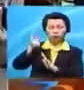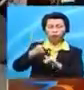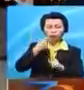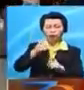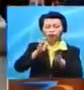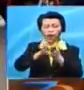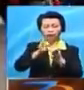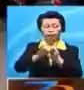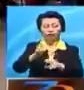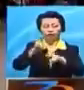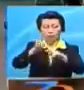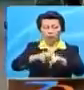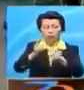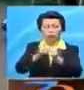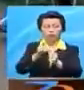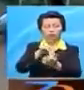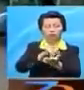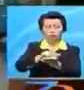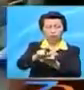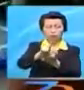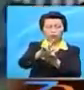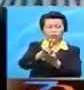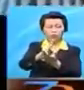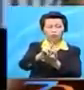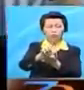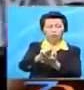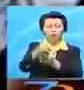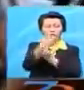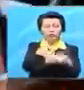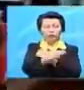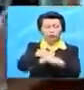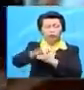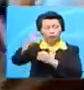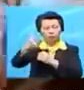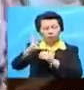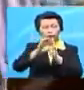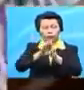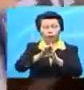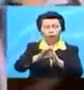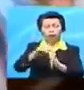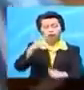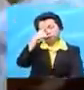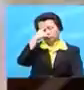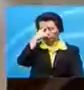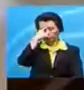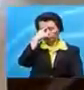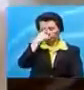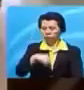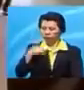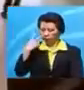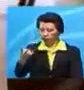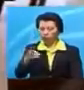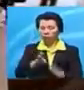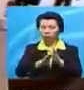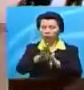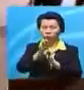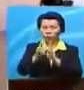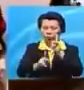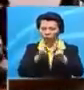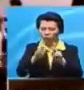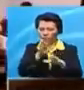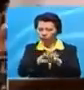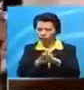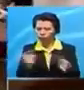daripada bilangan penumpang di lapangan terbang utama negara-negara lain seperti di India. Melihat kepada prestasi pertumbuhan penumpang